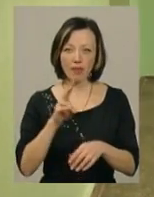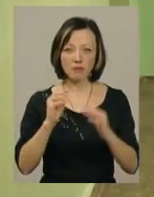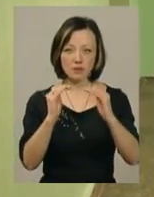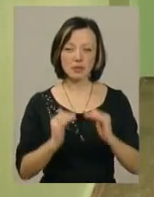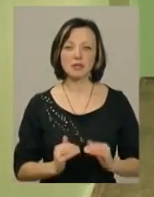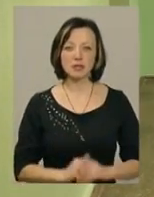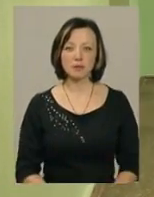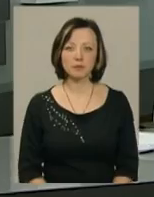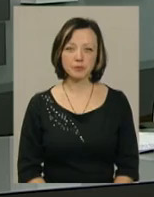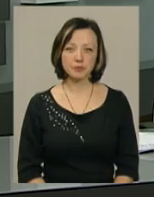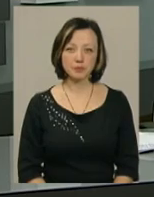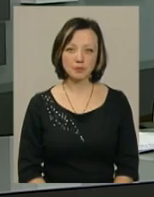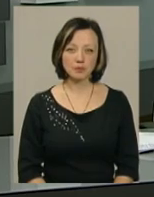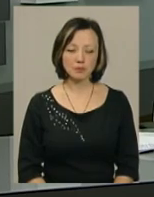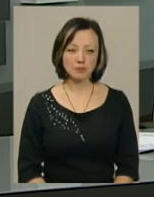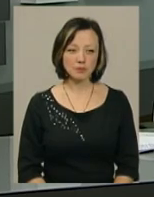знизиться.